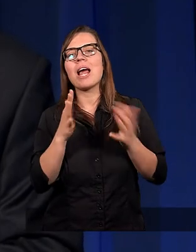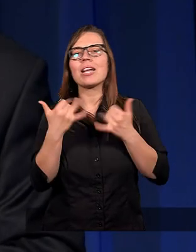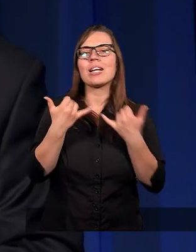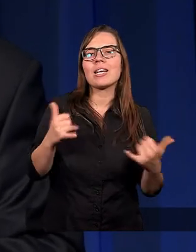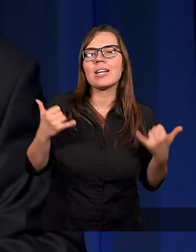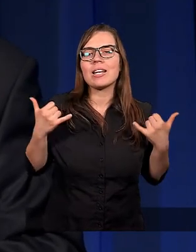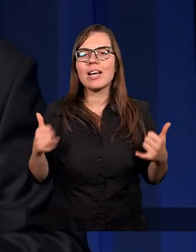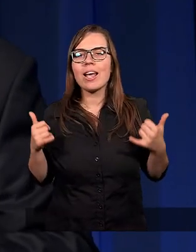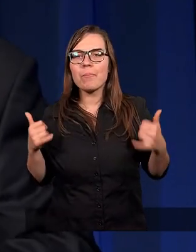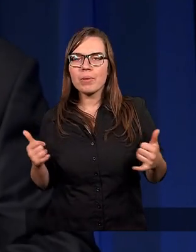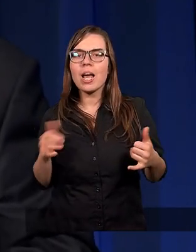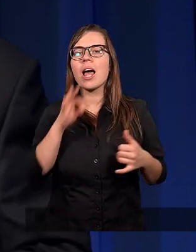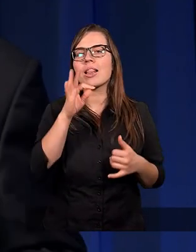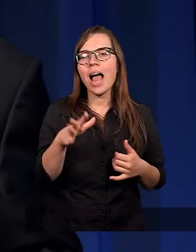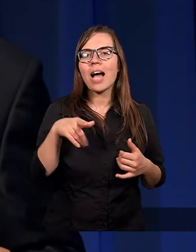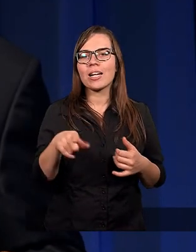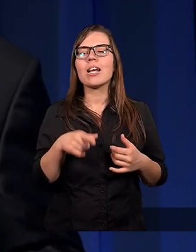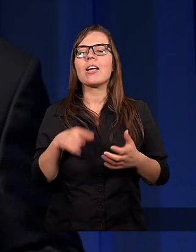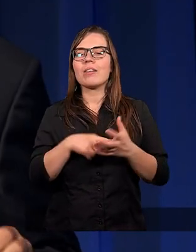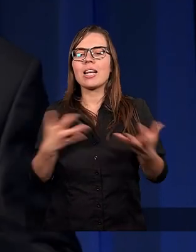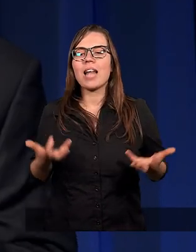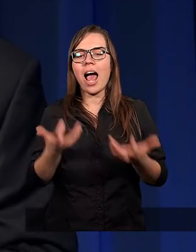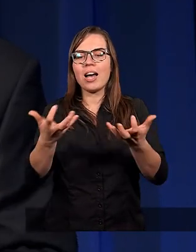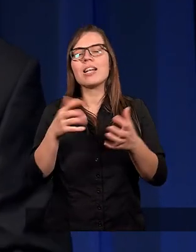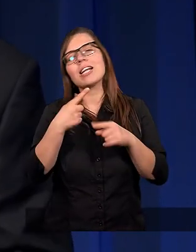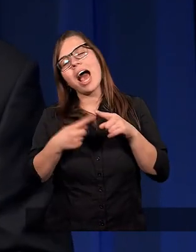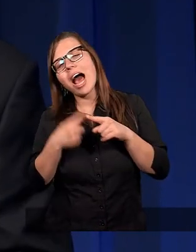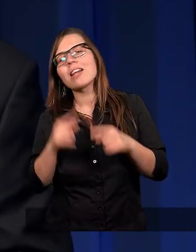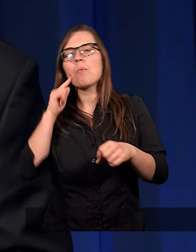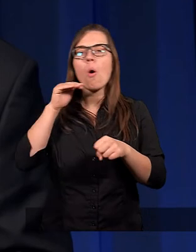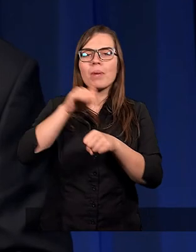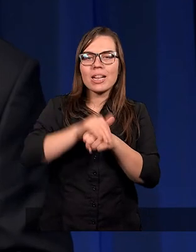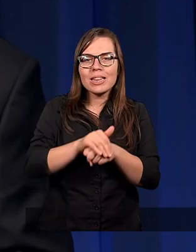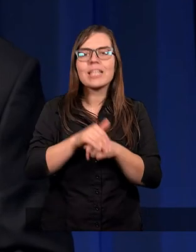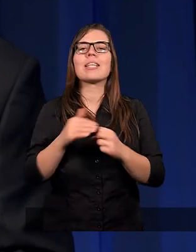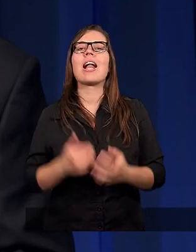innymi takie zachęty i zarazem obietnice,